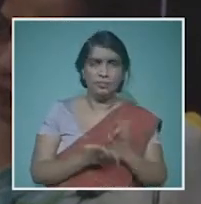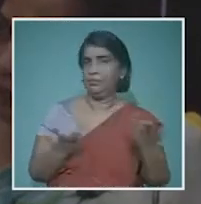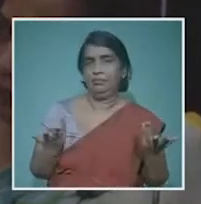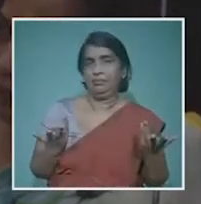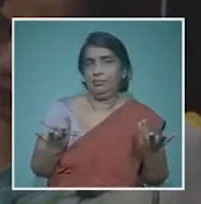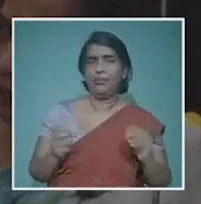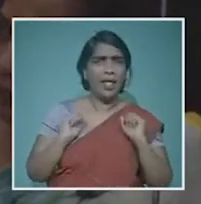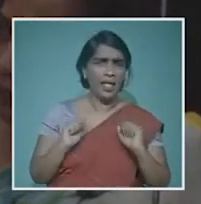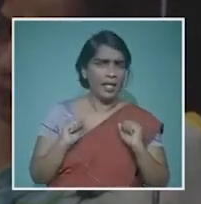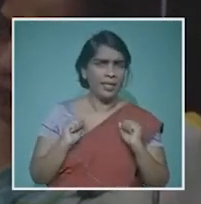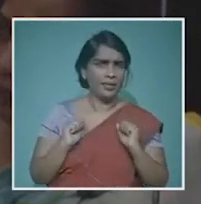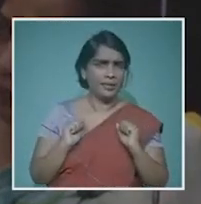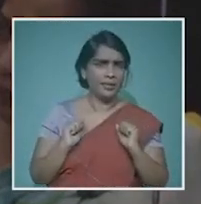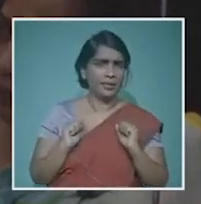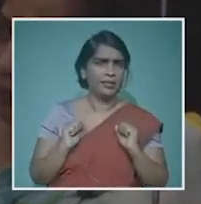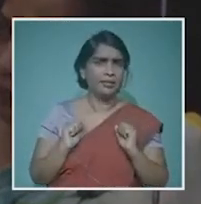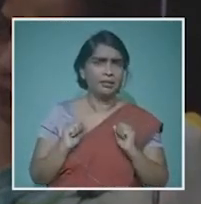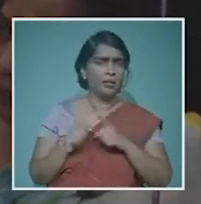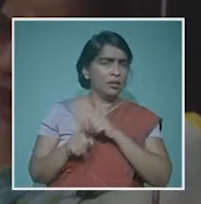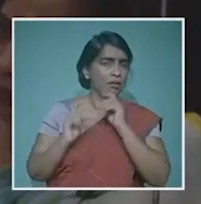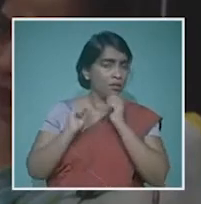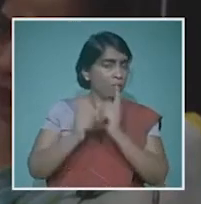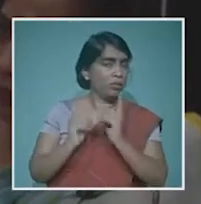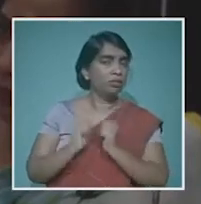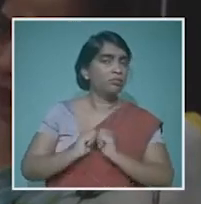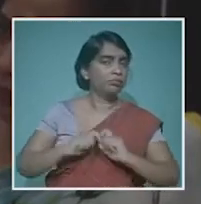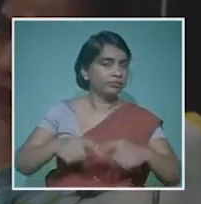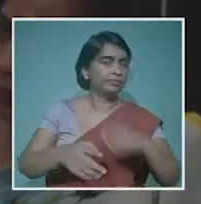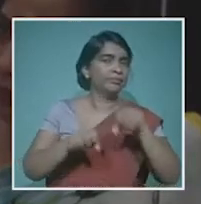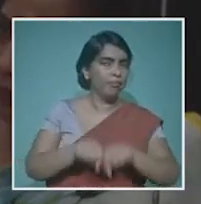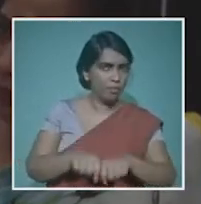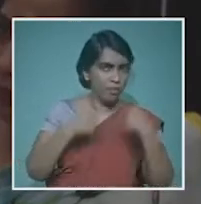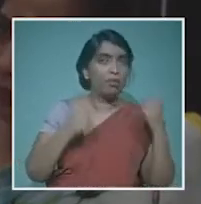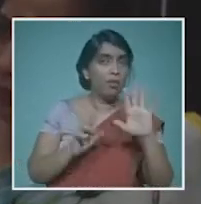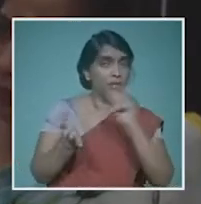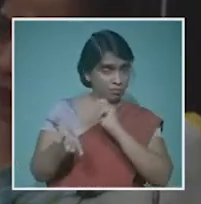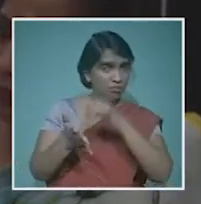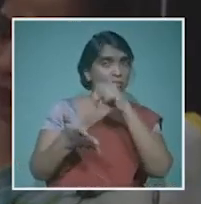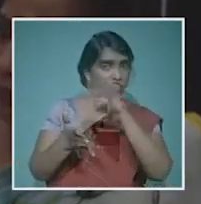ඇයි දන්නේ නැහැ එහෙම කළේ? ඒ ස්ථාවර ගමන් මාර්ගය කඩන්න වෙන්න පුළුවන්. ඒක සඳහන් කරන්න ඕනේ